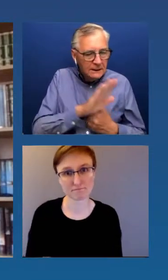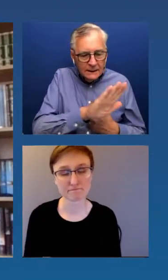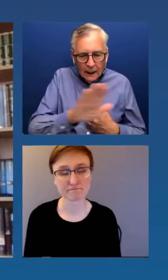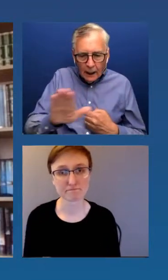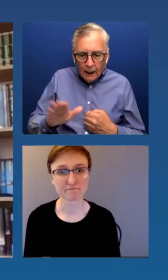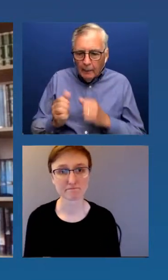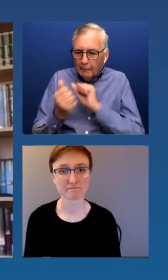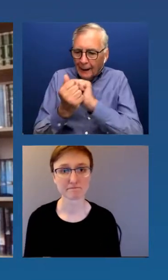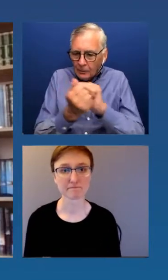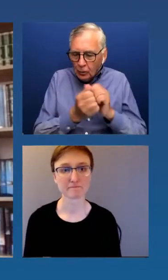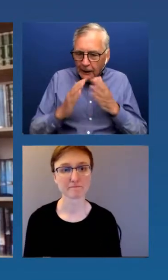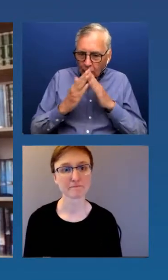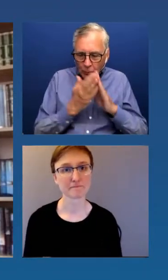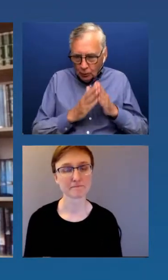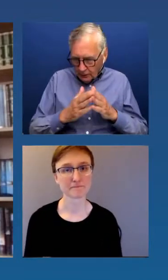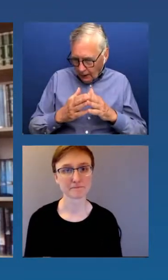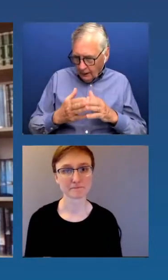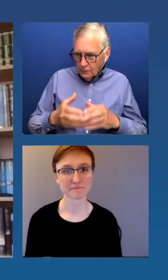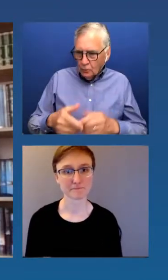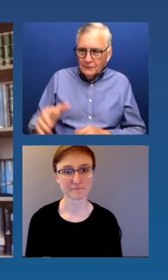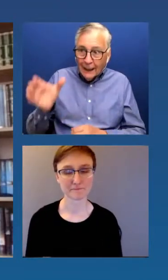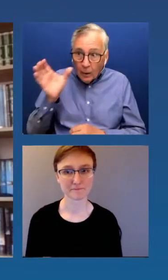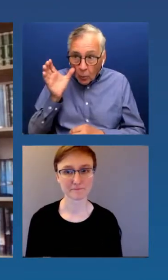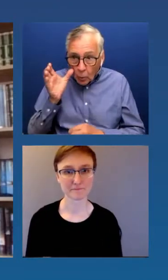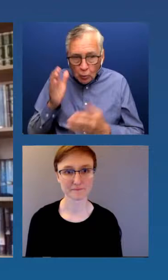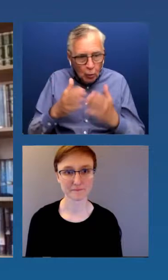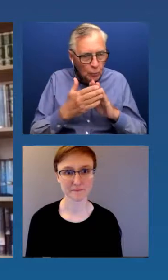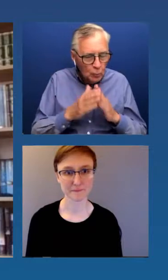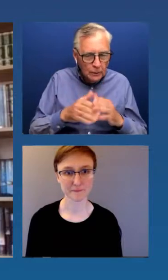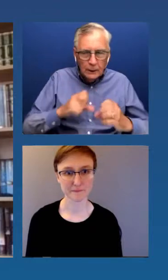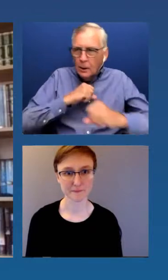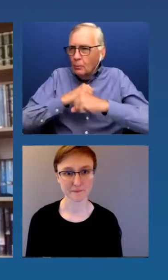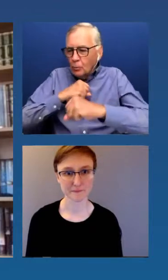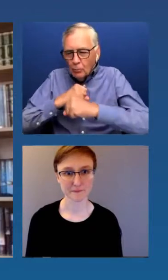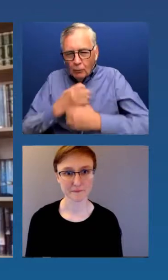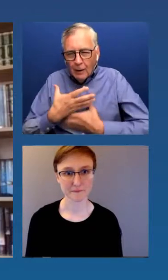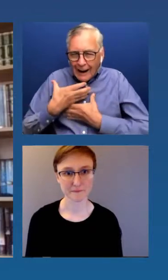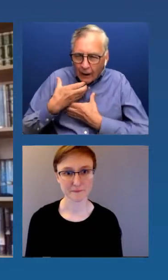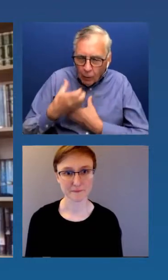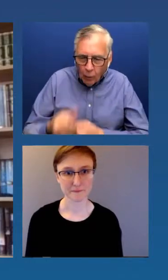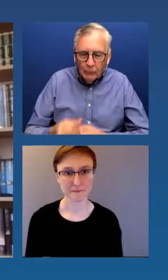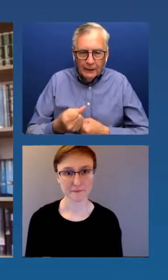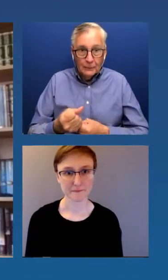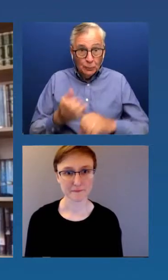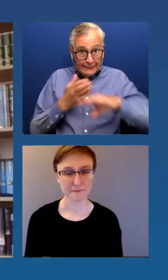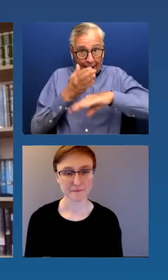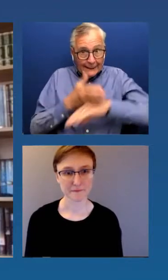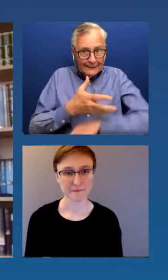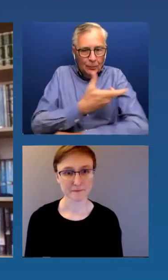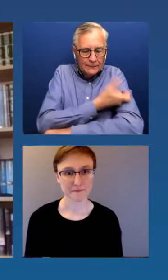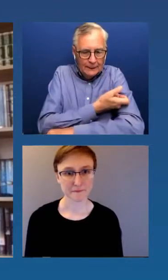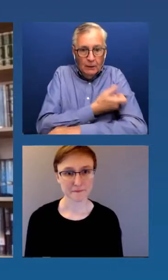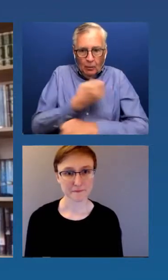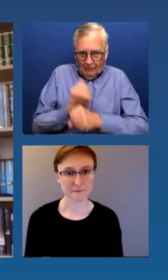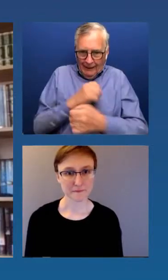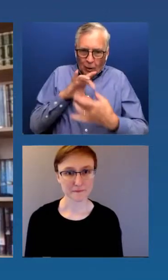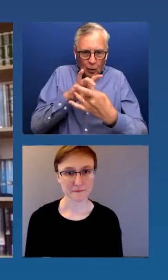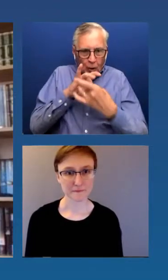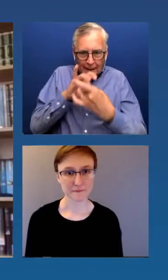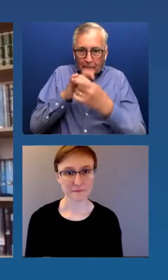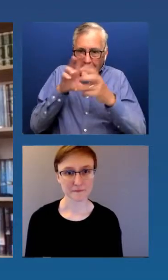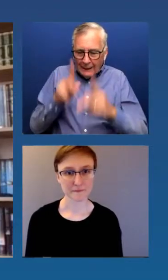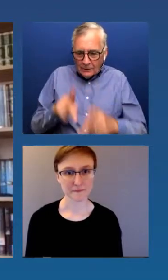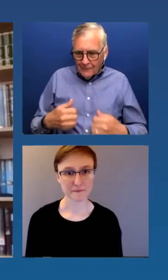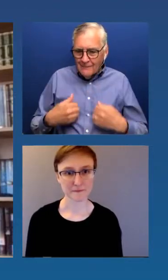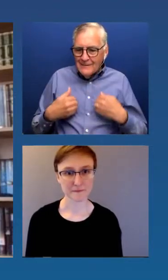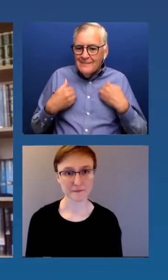de notre travail est d'engager et d'écouter la communauté, de promouvoir la confiance et l'accès au vaccin, et d'établir des relations avec les personnes vivant dans les